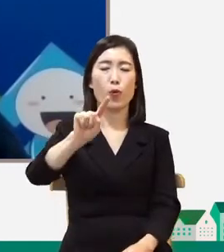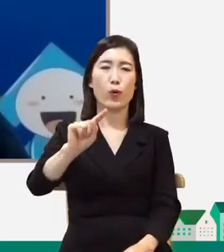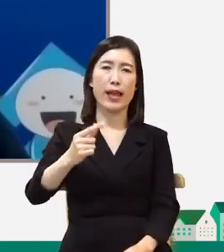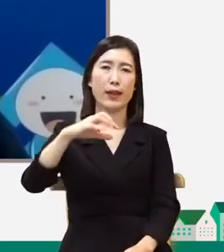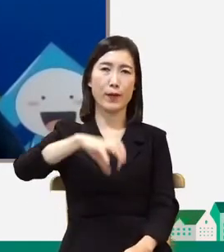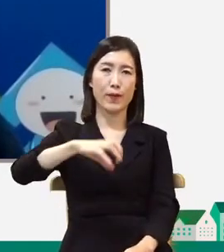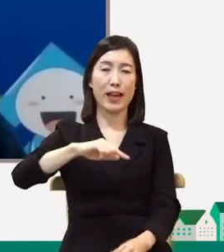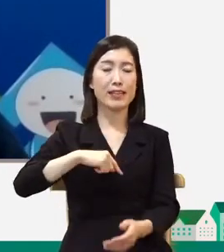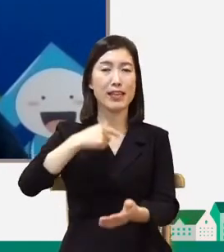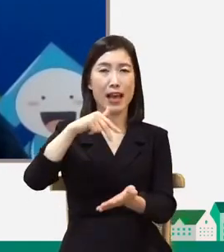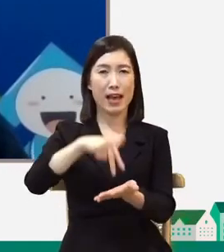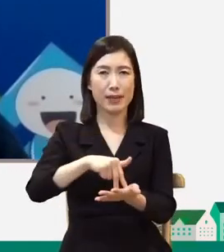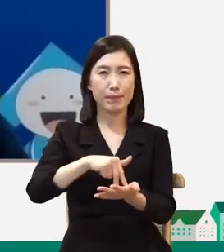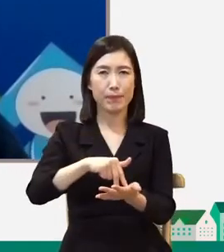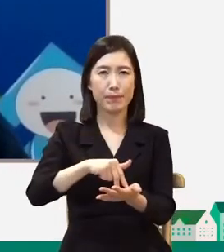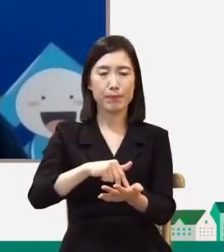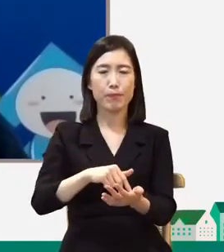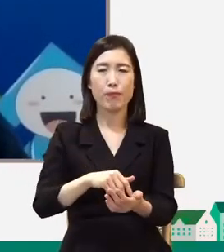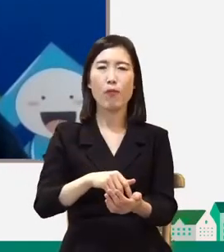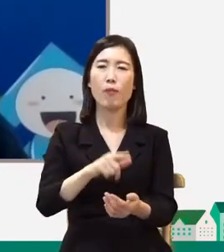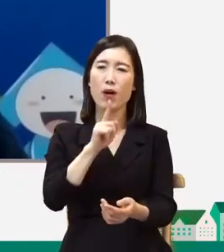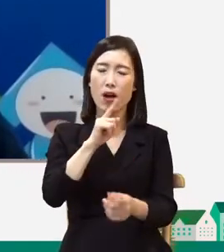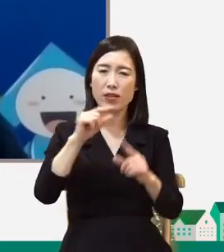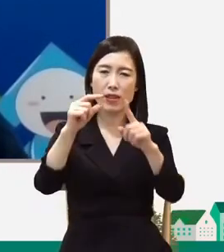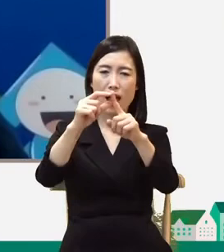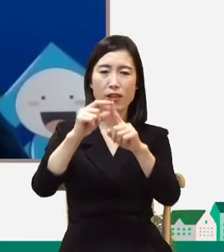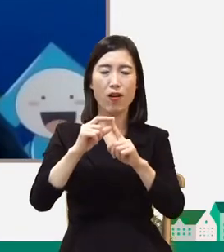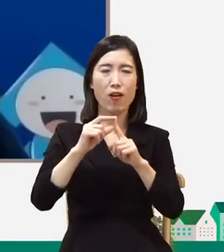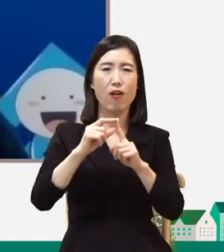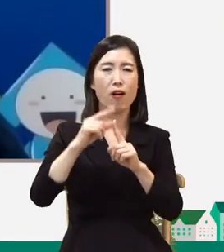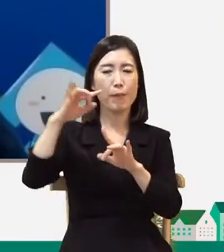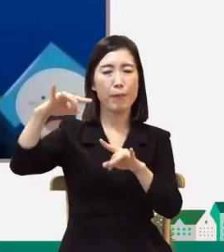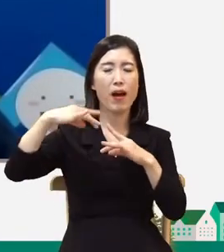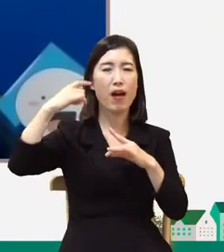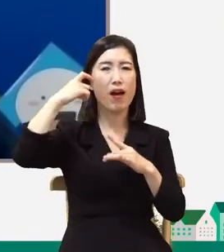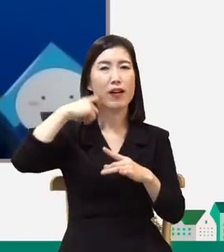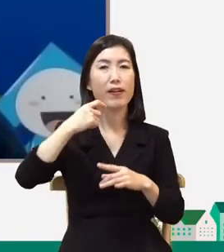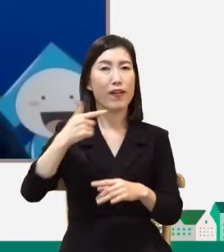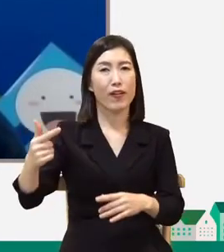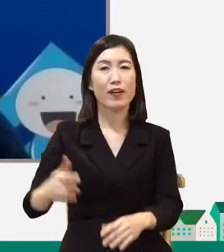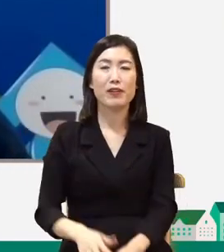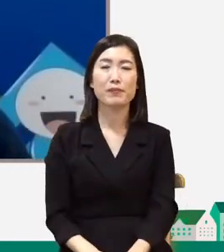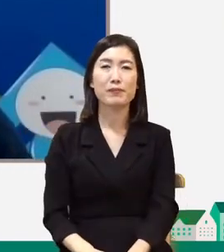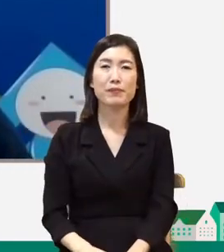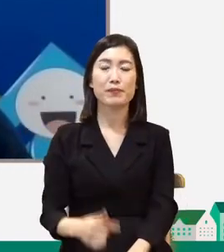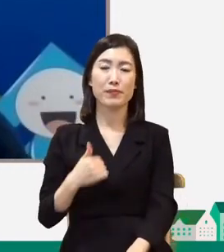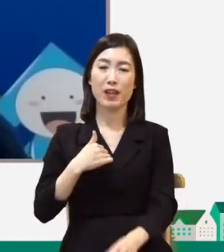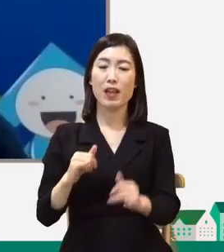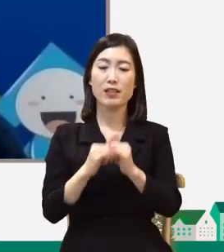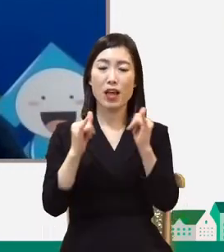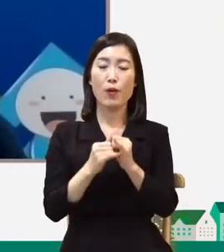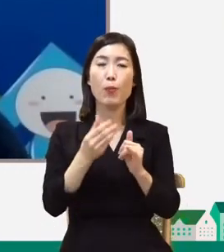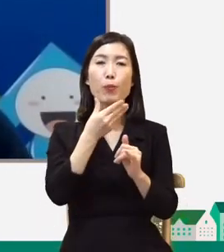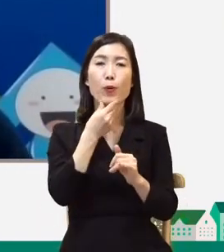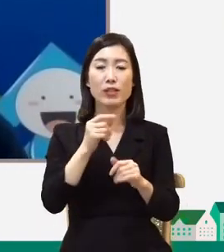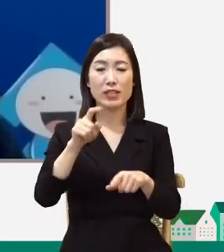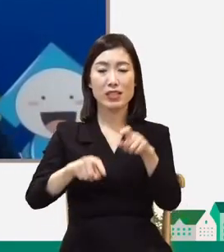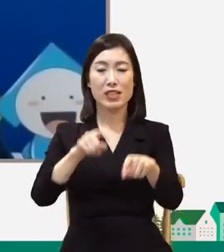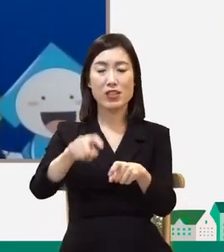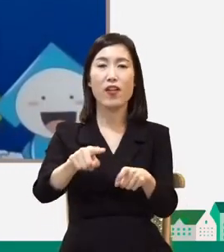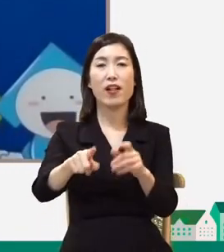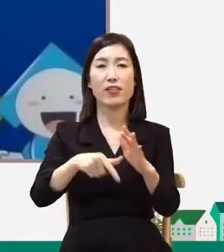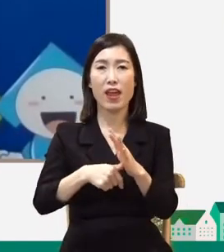대구사람 국장님의 말씀이 제가 좀 와닿습니다. 우리는 사회복지 실천에 있어서